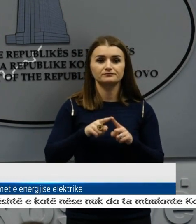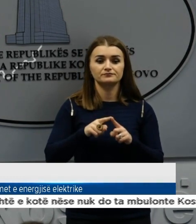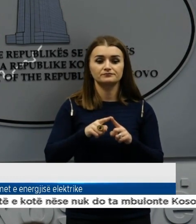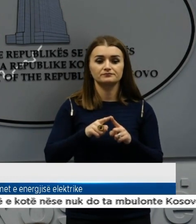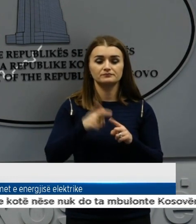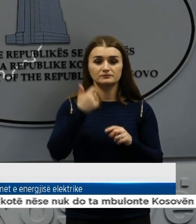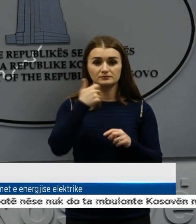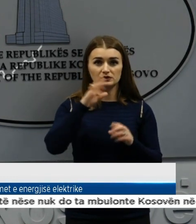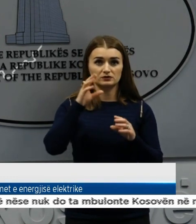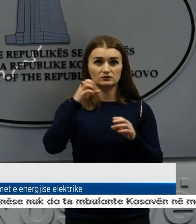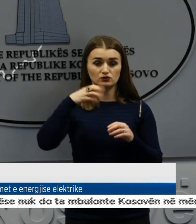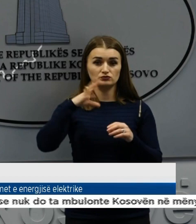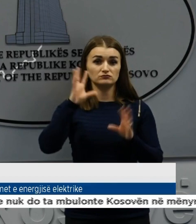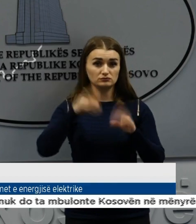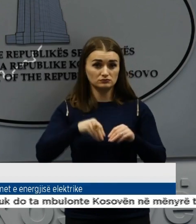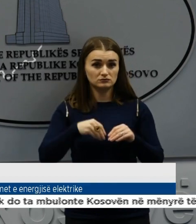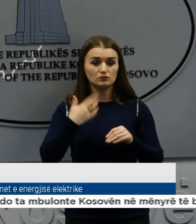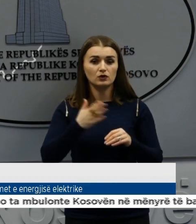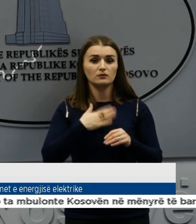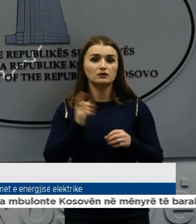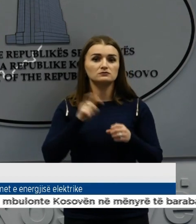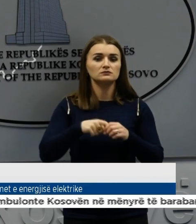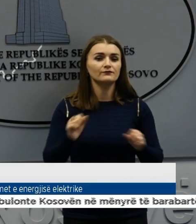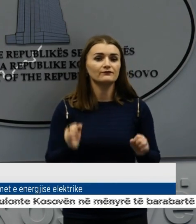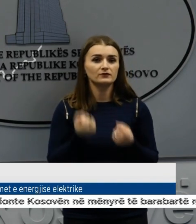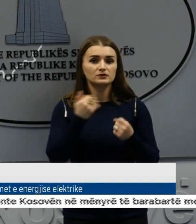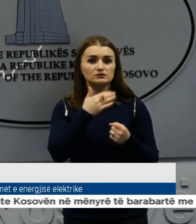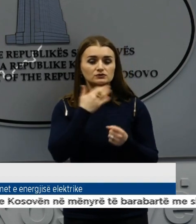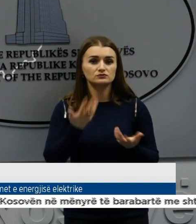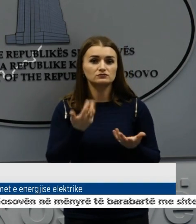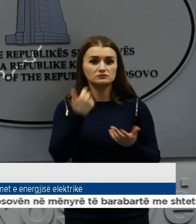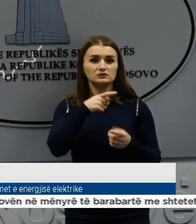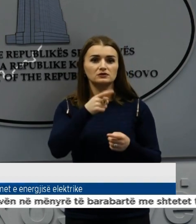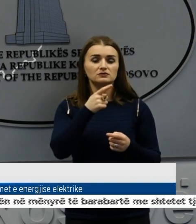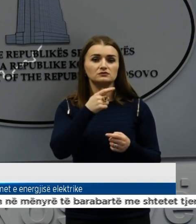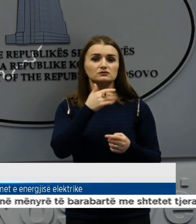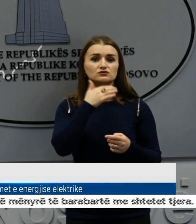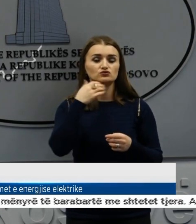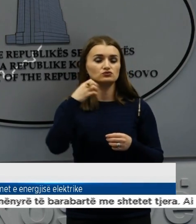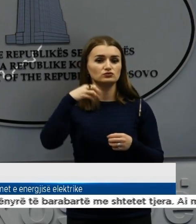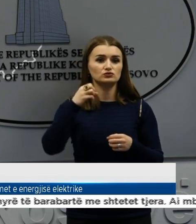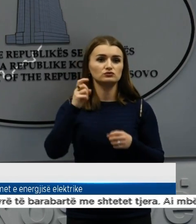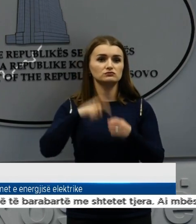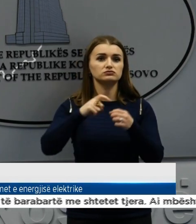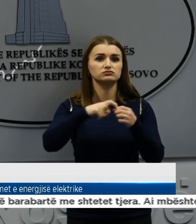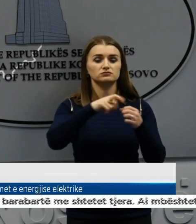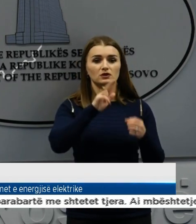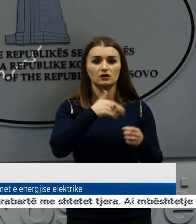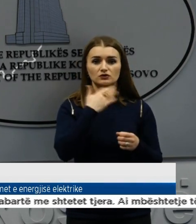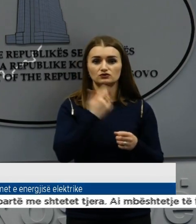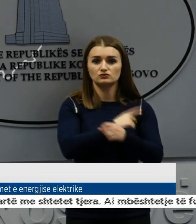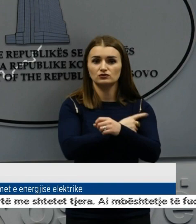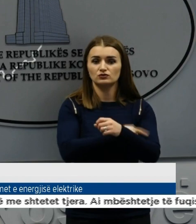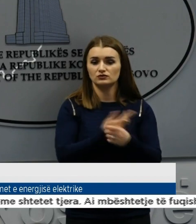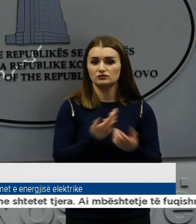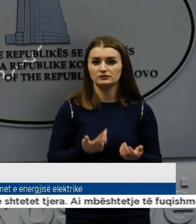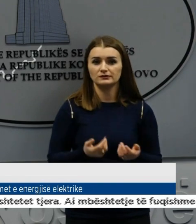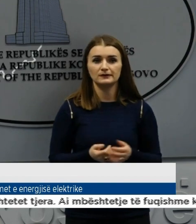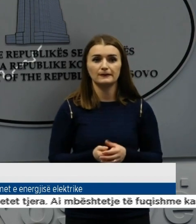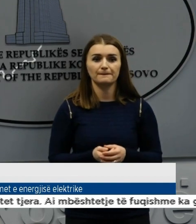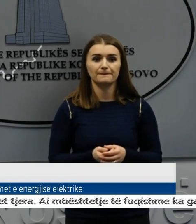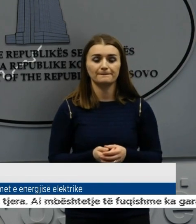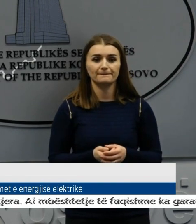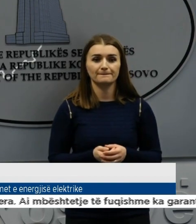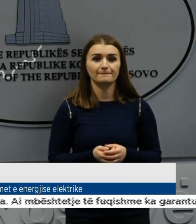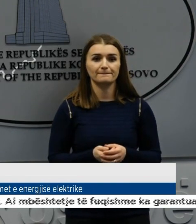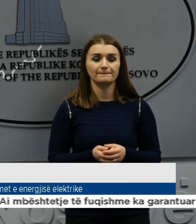të rikyqet trafoja për shkak të ngarkesës së lartë. Andaj kërkesa dhe kjo ka bërë që